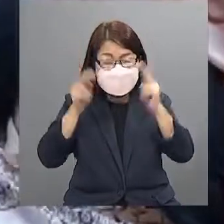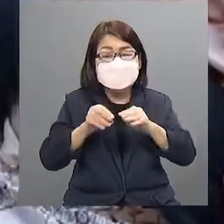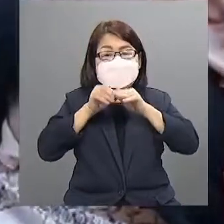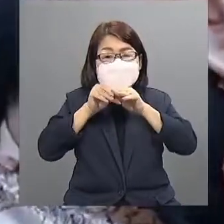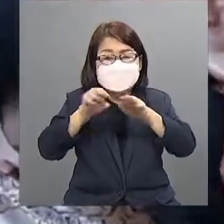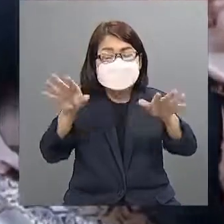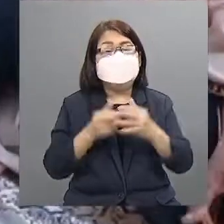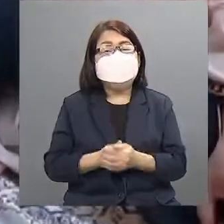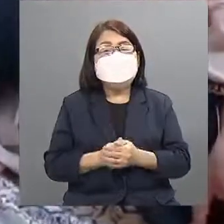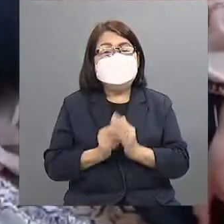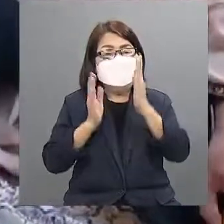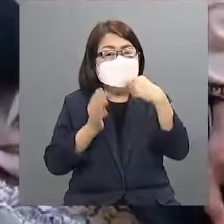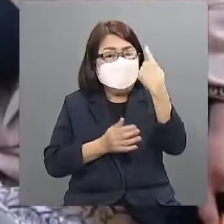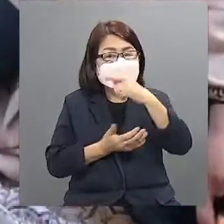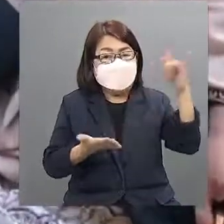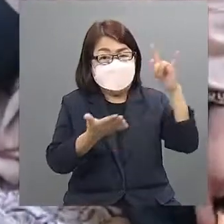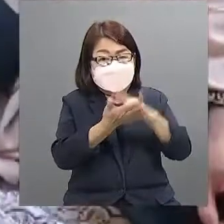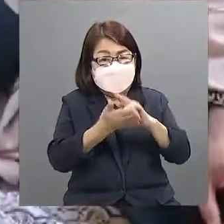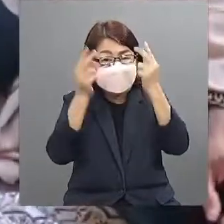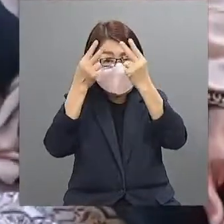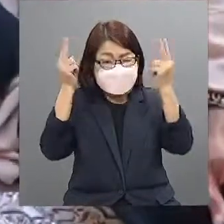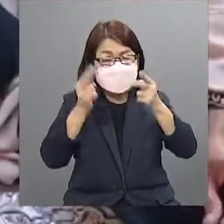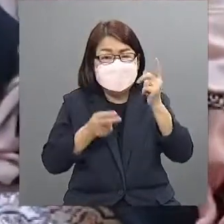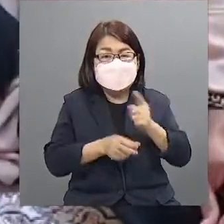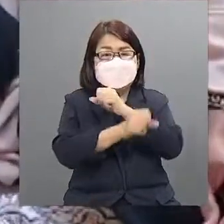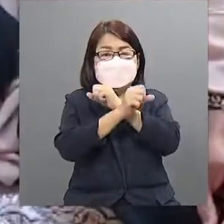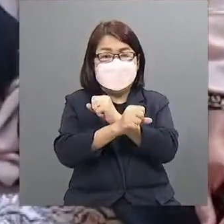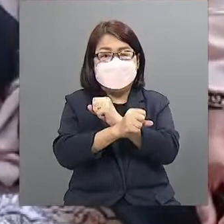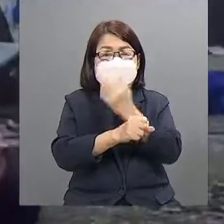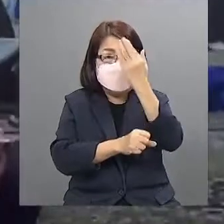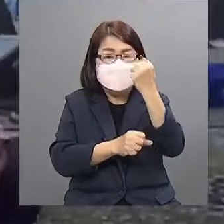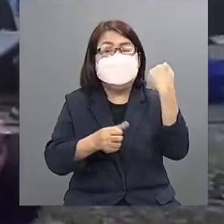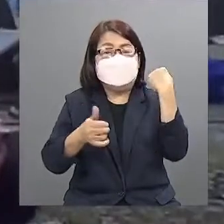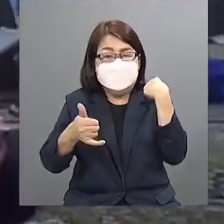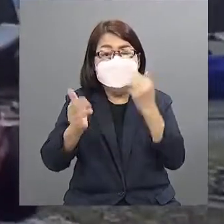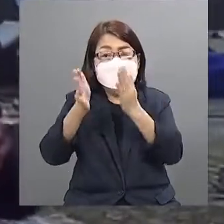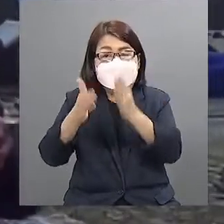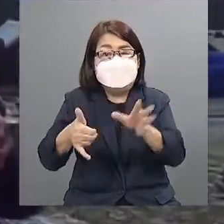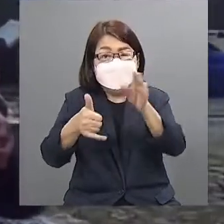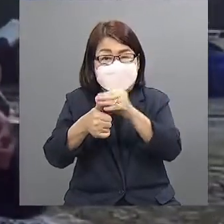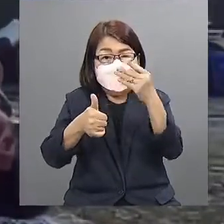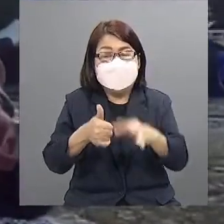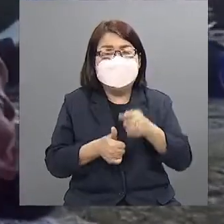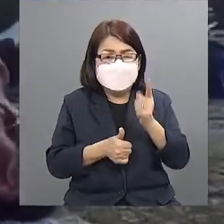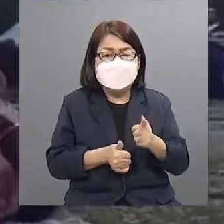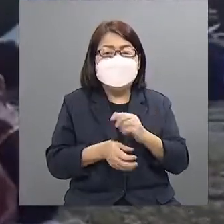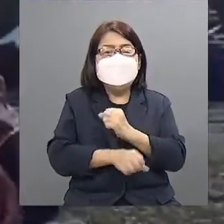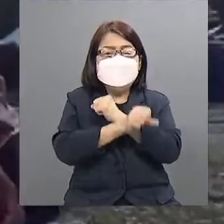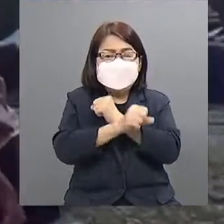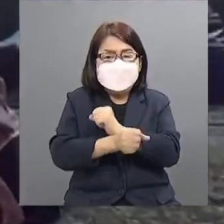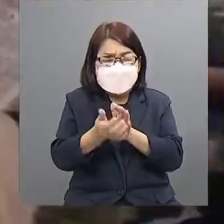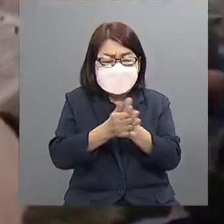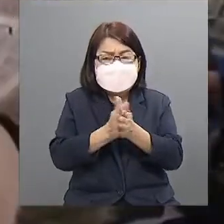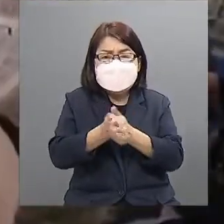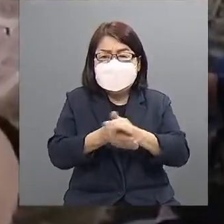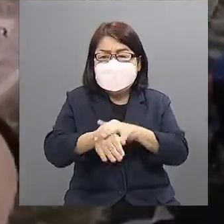ครอนทีมแพทย์ได้เตือนผู้แสวงบุญอุมเราะห์ให้ป้องกันตัวเองอย่างเข้มงวดหมั่นล้างมือบ่อยๆถ้าครบใครเจ็บปวด